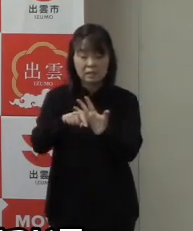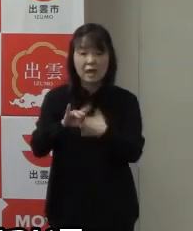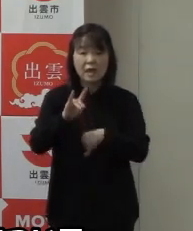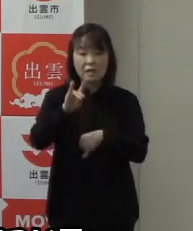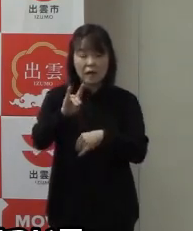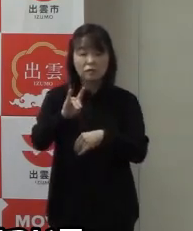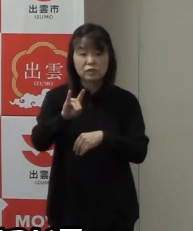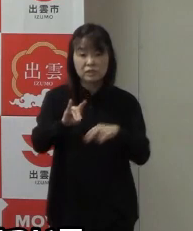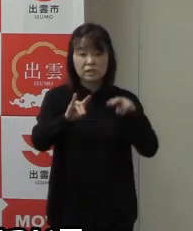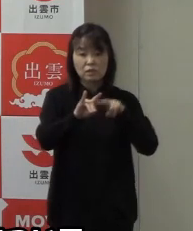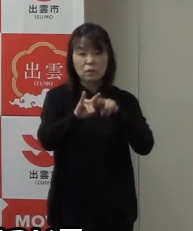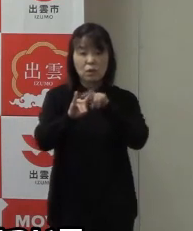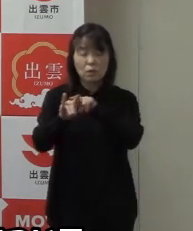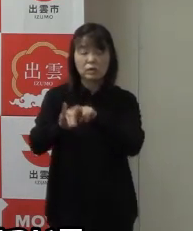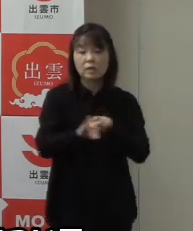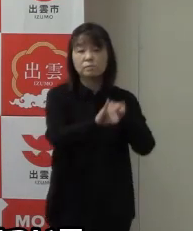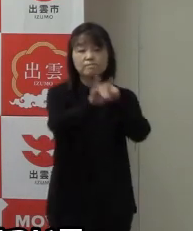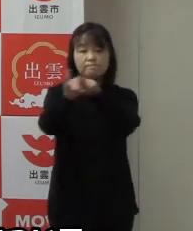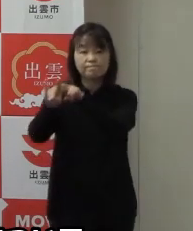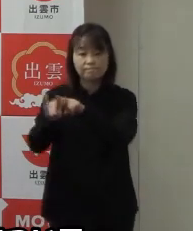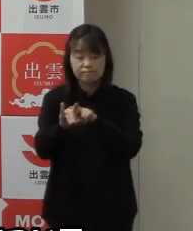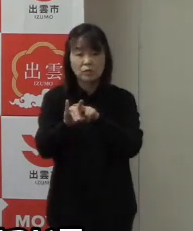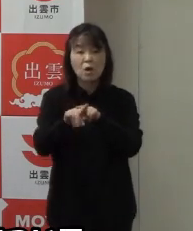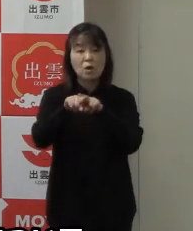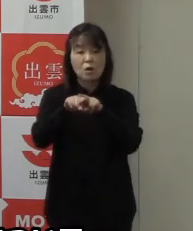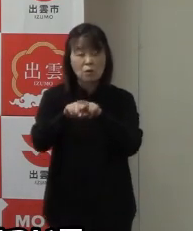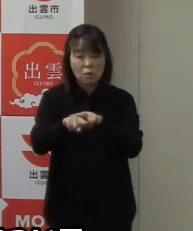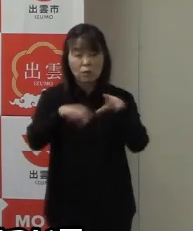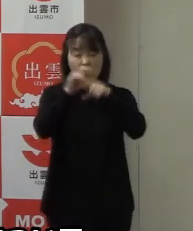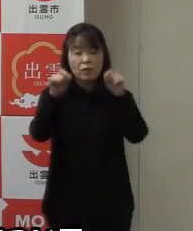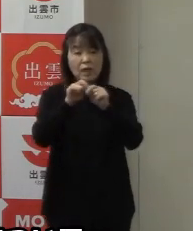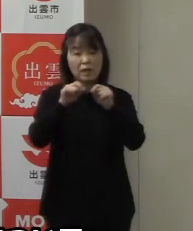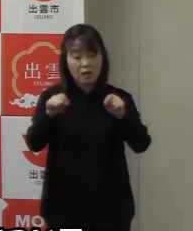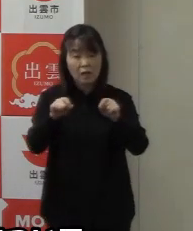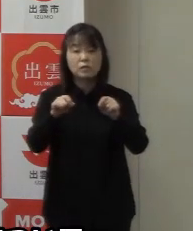っていく、それによってですねこれをまた広げていったりとかですね、